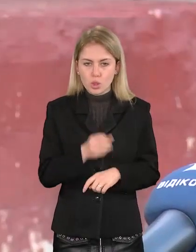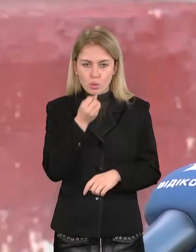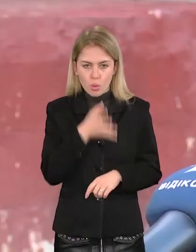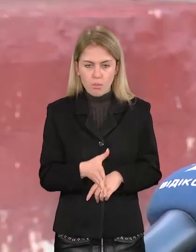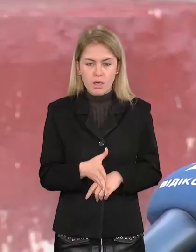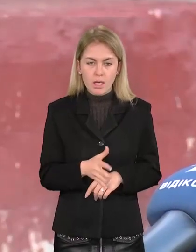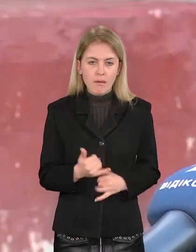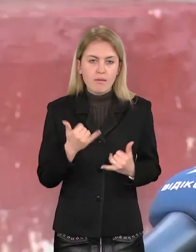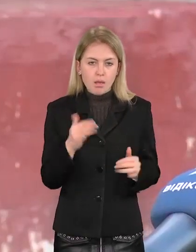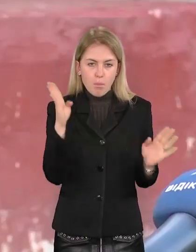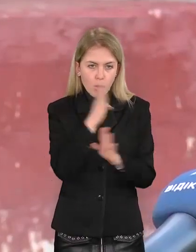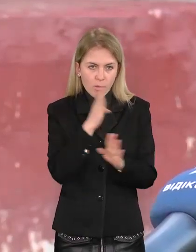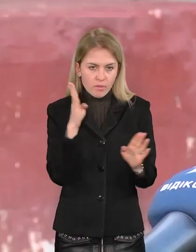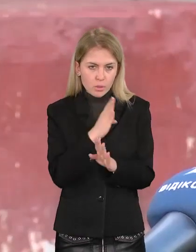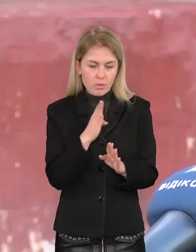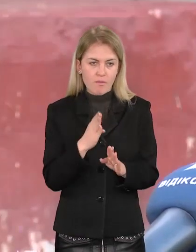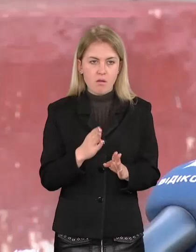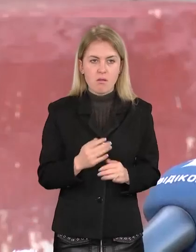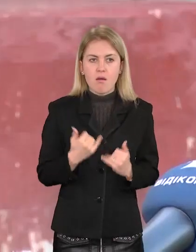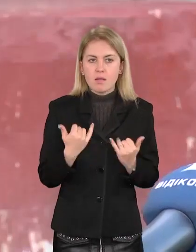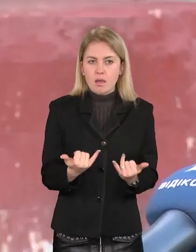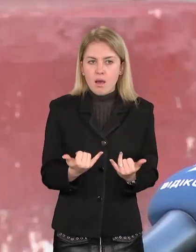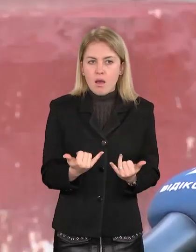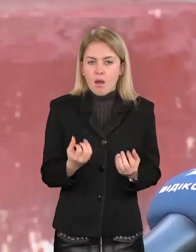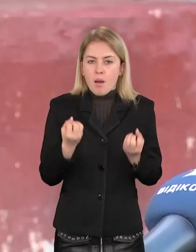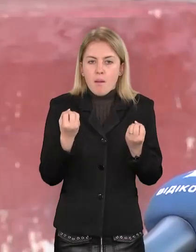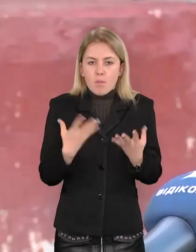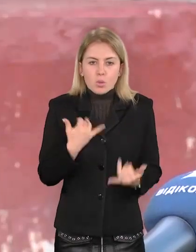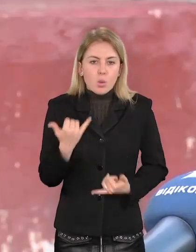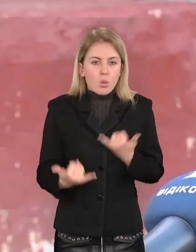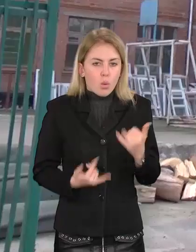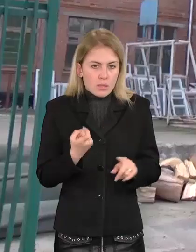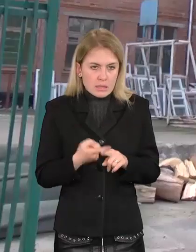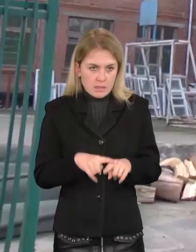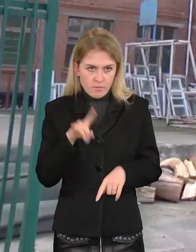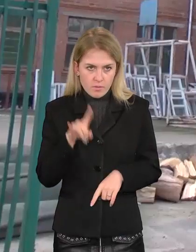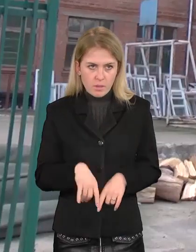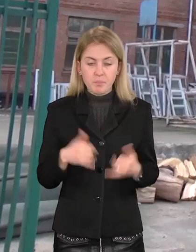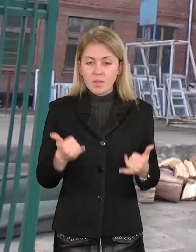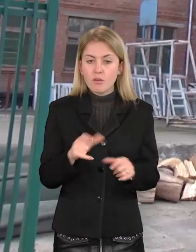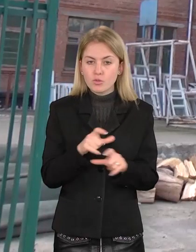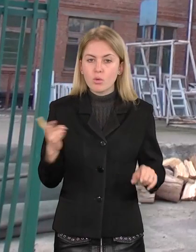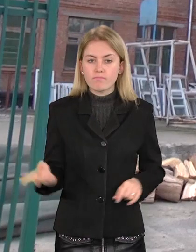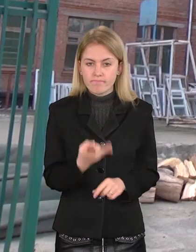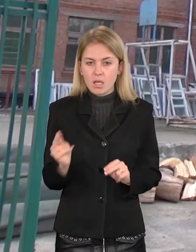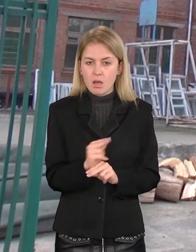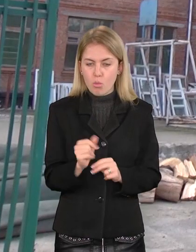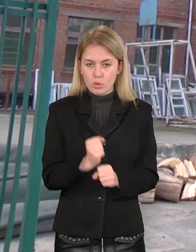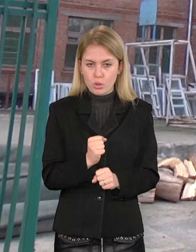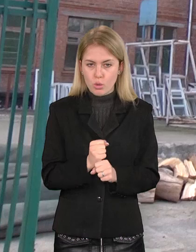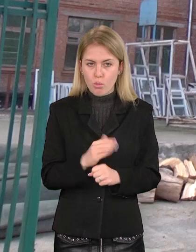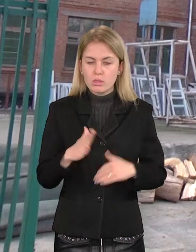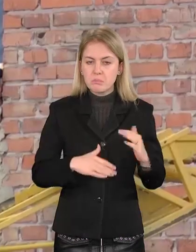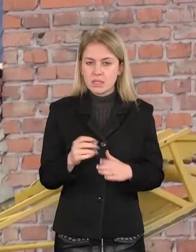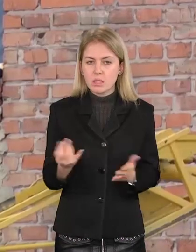Дуже добре для провітрювання, для просто уходу за цими вікнами. Наразі у школі ще тривають ремонтні роботи.